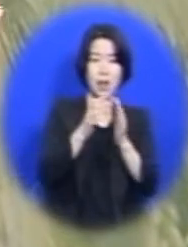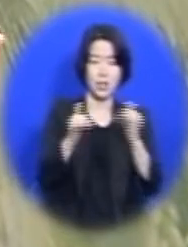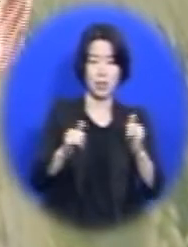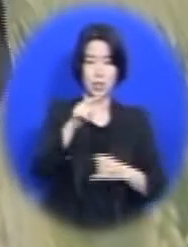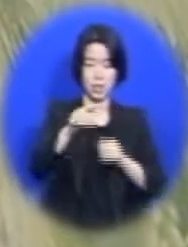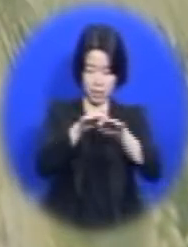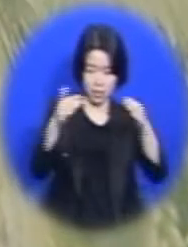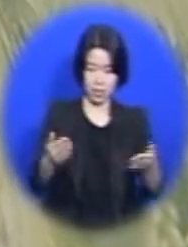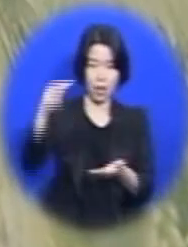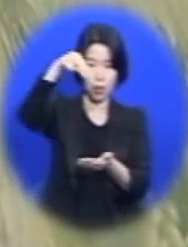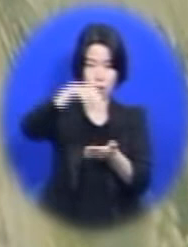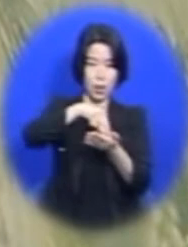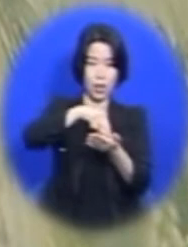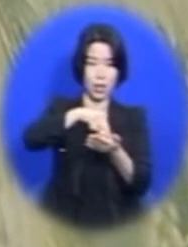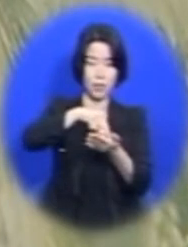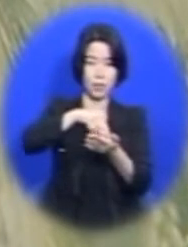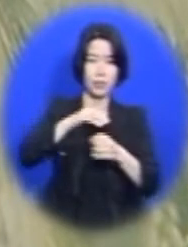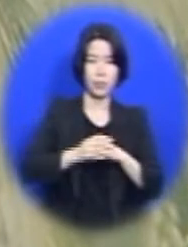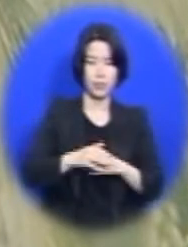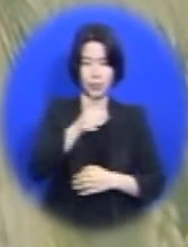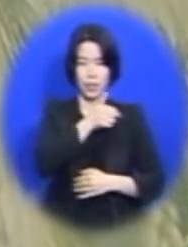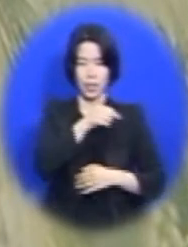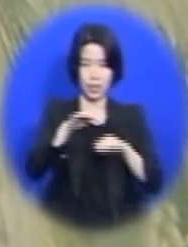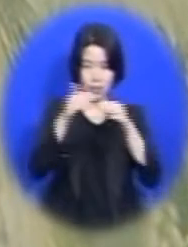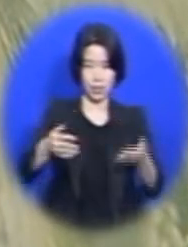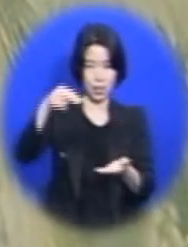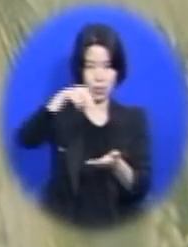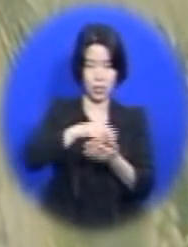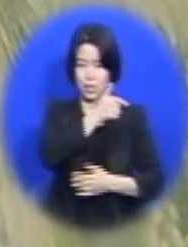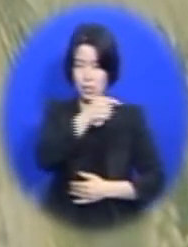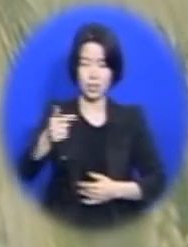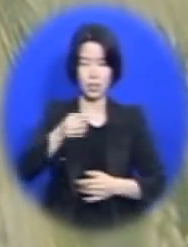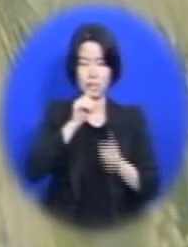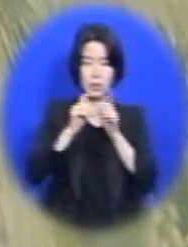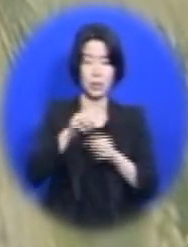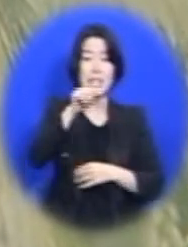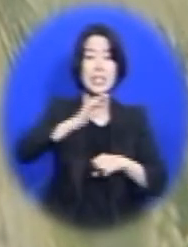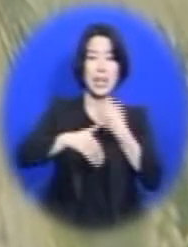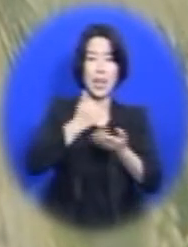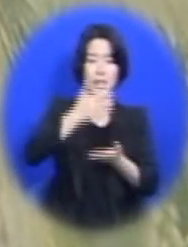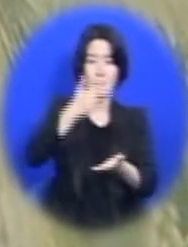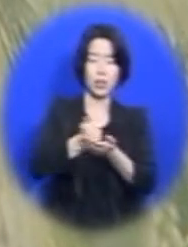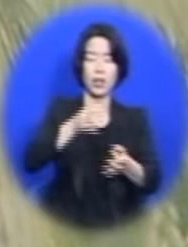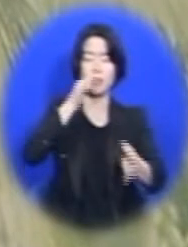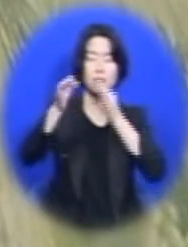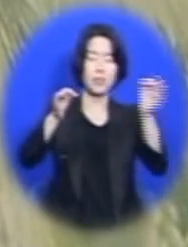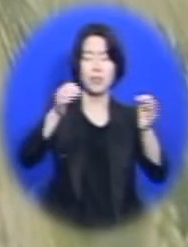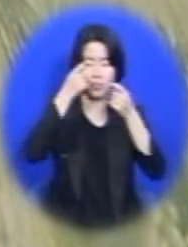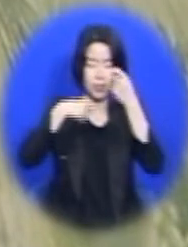그 단 위로 올라갑니다. 대에 올라가서 큰 소리로 그 하나님 여호와께 부르짖고